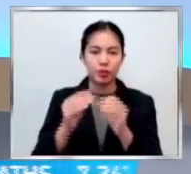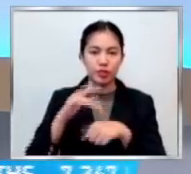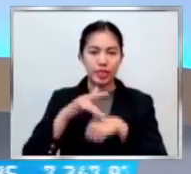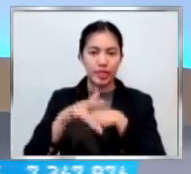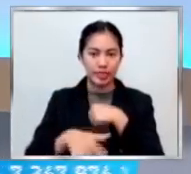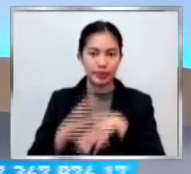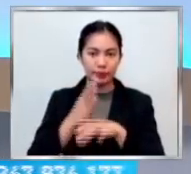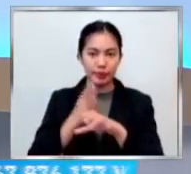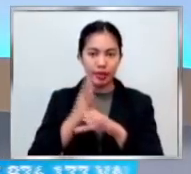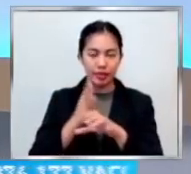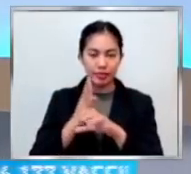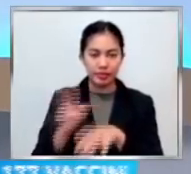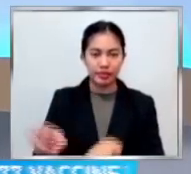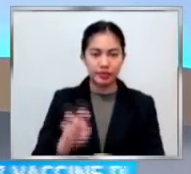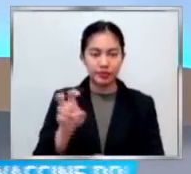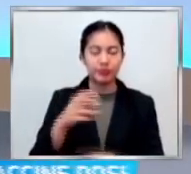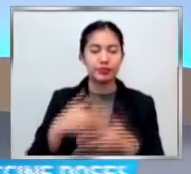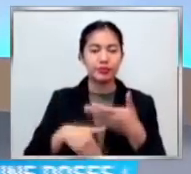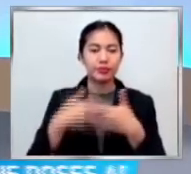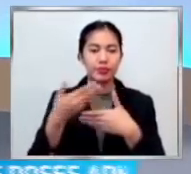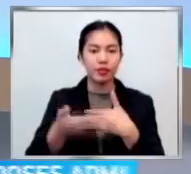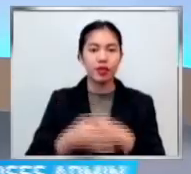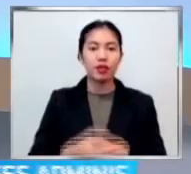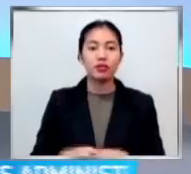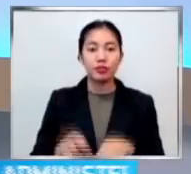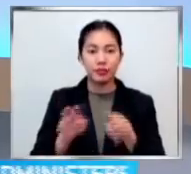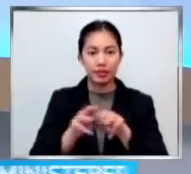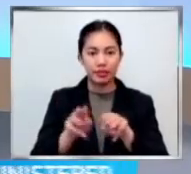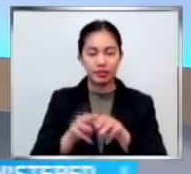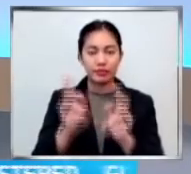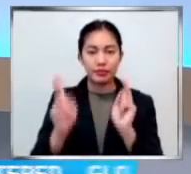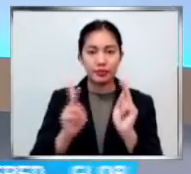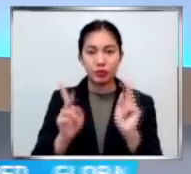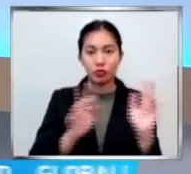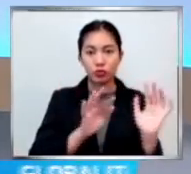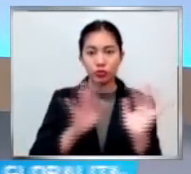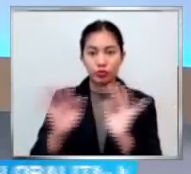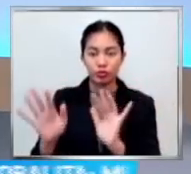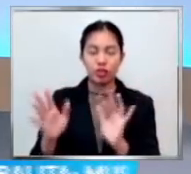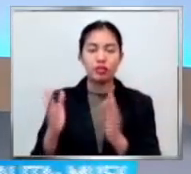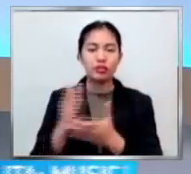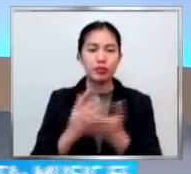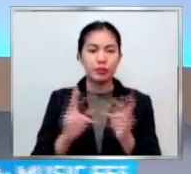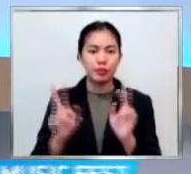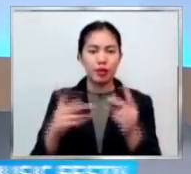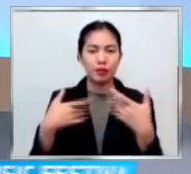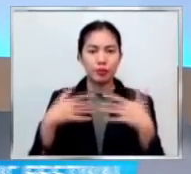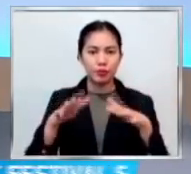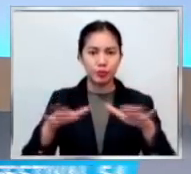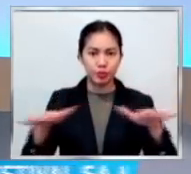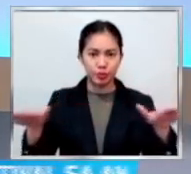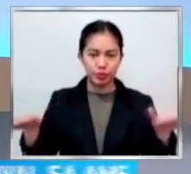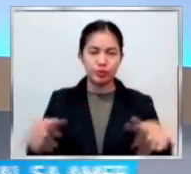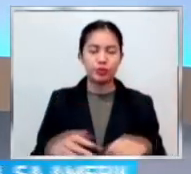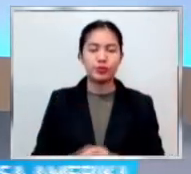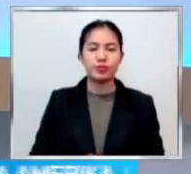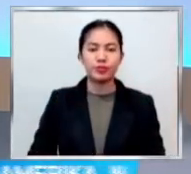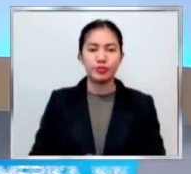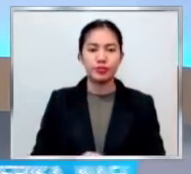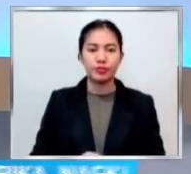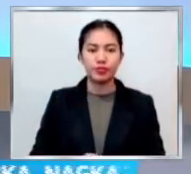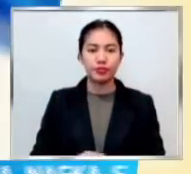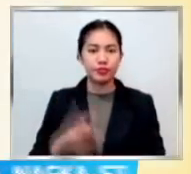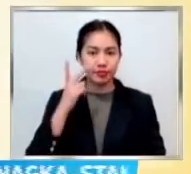Samantala, dinagsang isang pasyalan sa Marikina nitong weekend. Ang ilan may kasama pang bata sa pamamasyal. Balita hatid ni Jamie